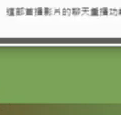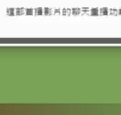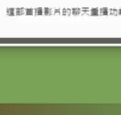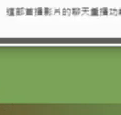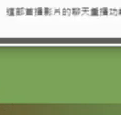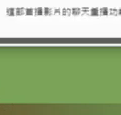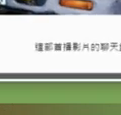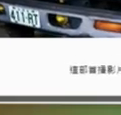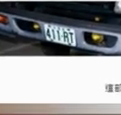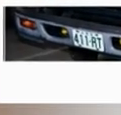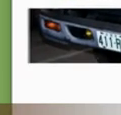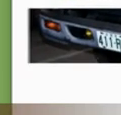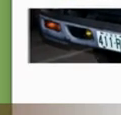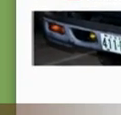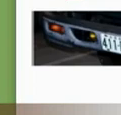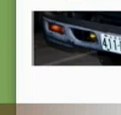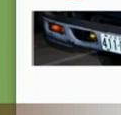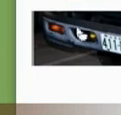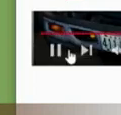5298位，大概